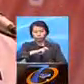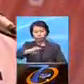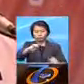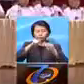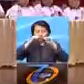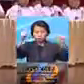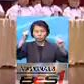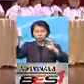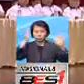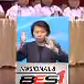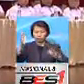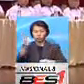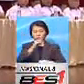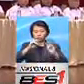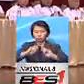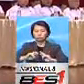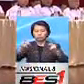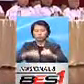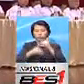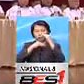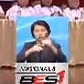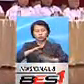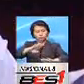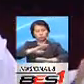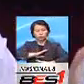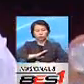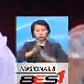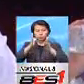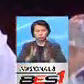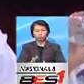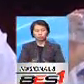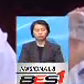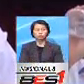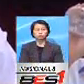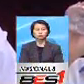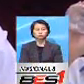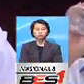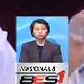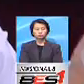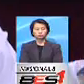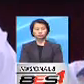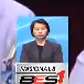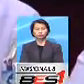awam di negara ini sekaligus meningkatkan tahap kepuasan pengguna